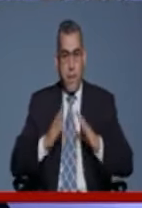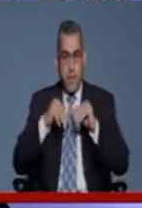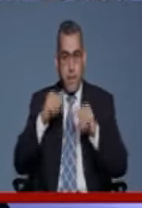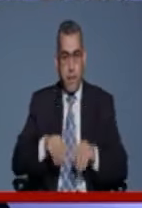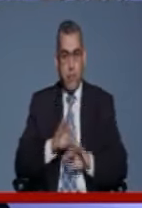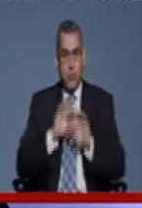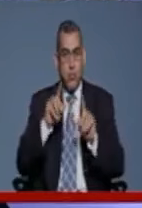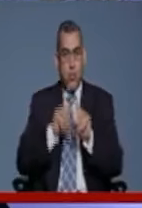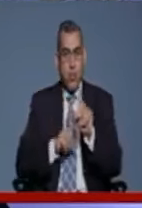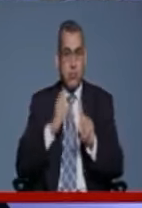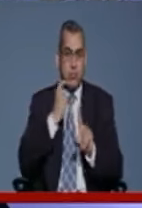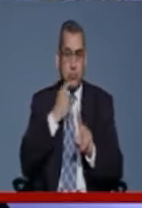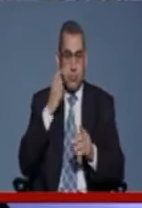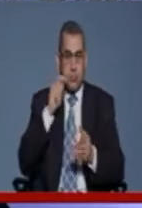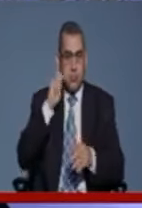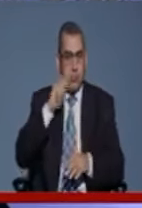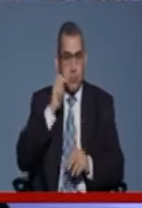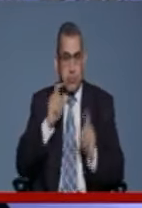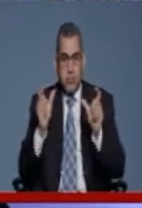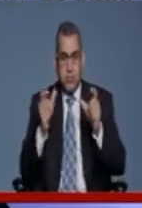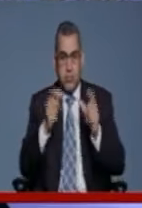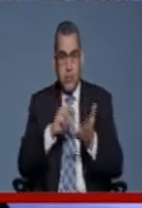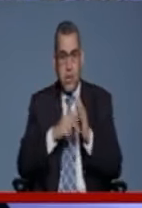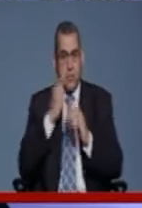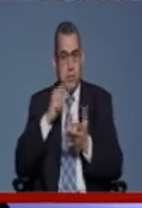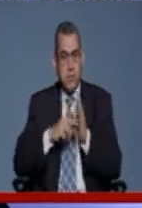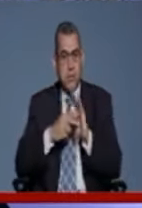على مكافحة الجريمة الجنائية بشتى صورها،